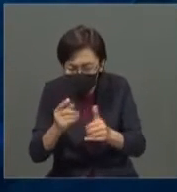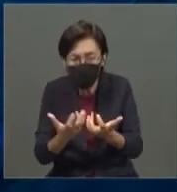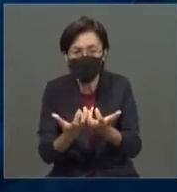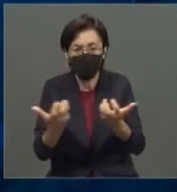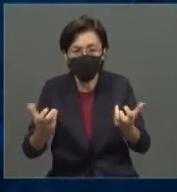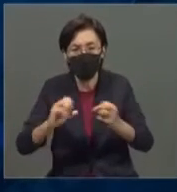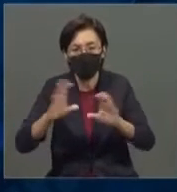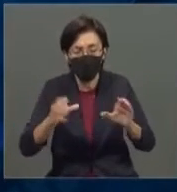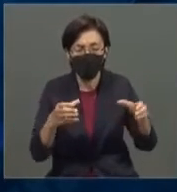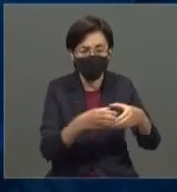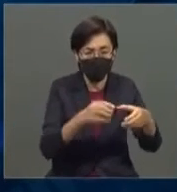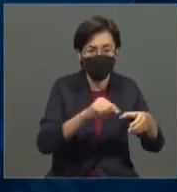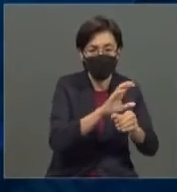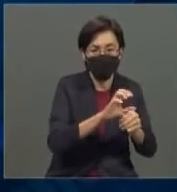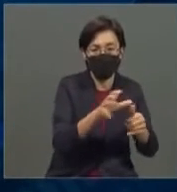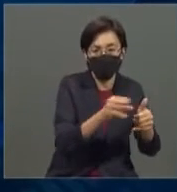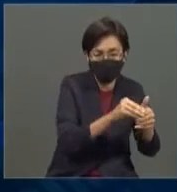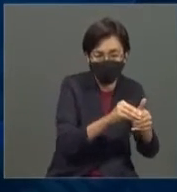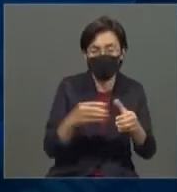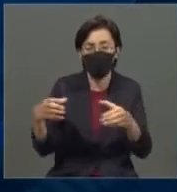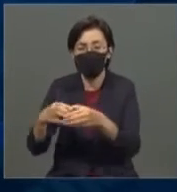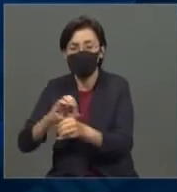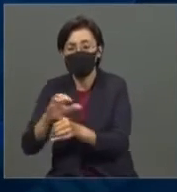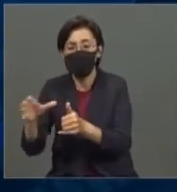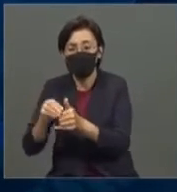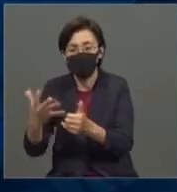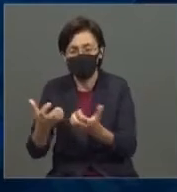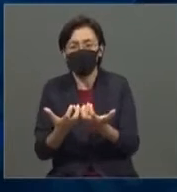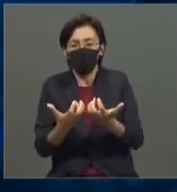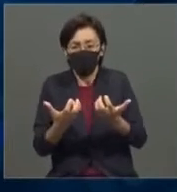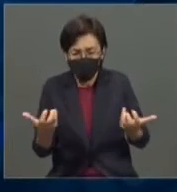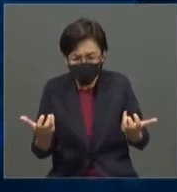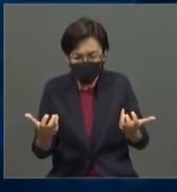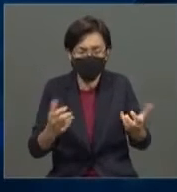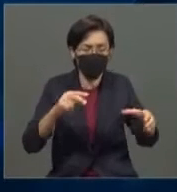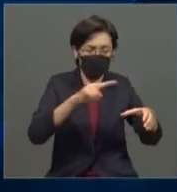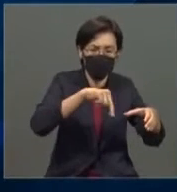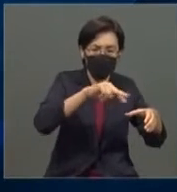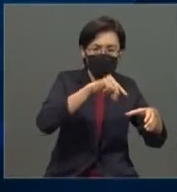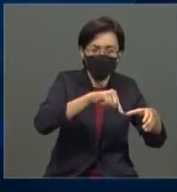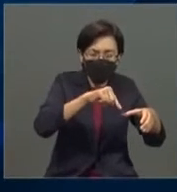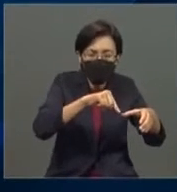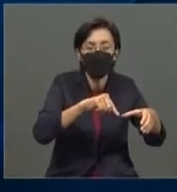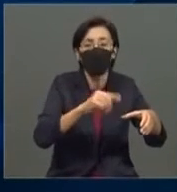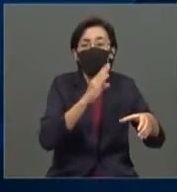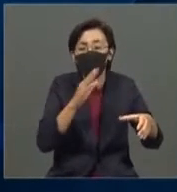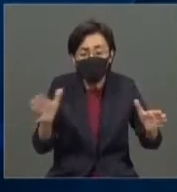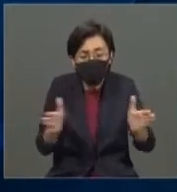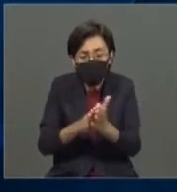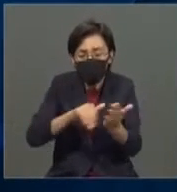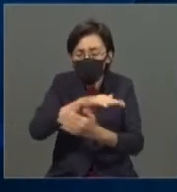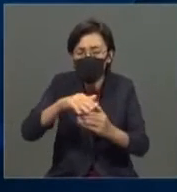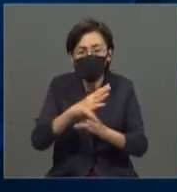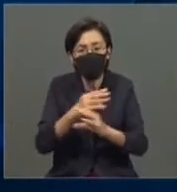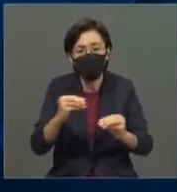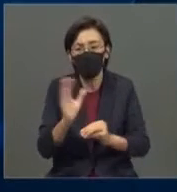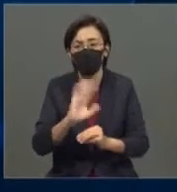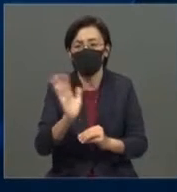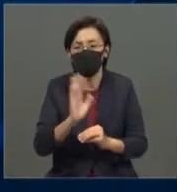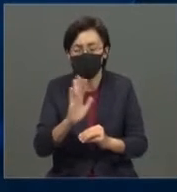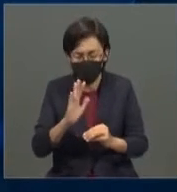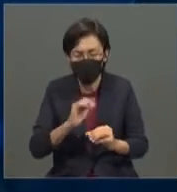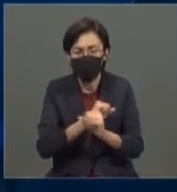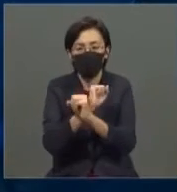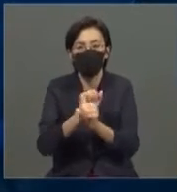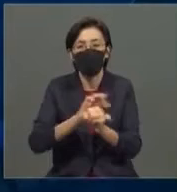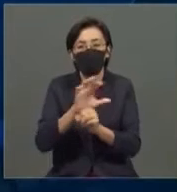นไข้ออกมาจากคนปกตินะครับเพื่อที่จะทำให้การระบาดของโรคลดน้อยลงก็เป็นหน้าที่ของทุกๆคน